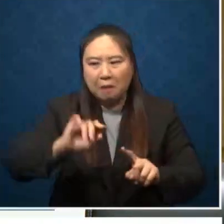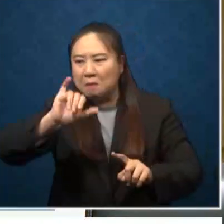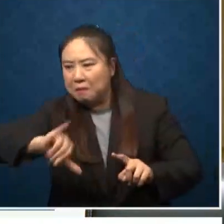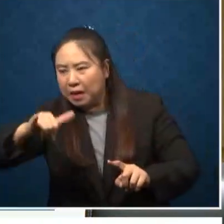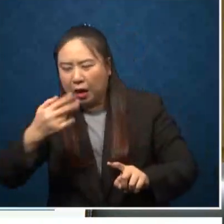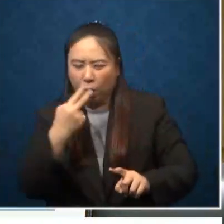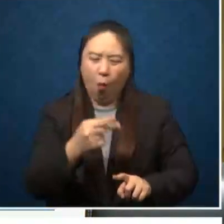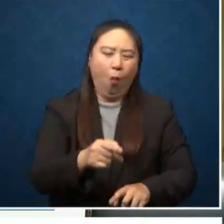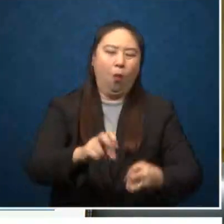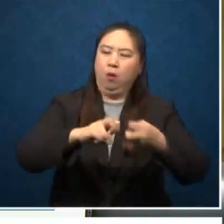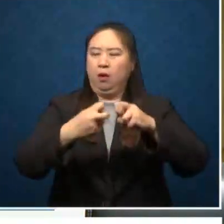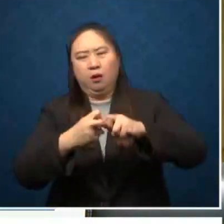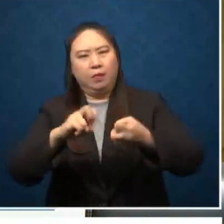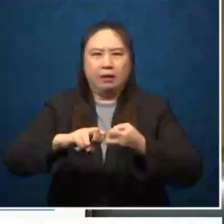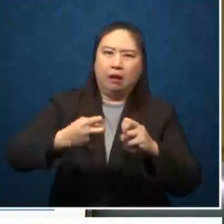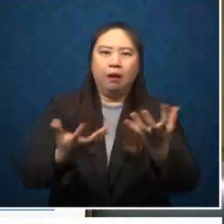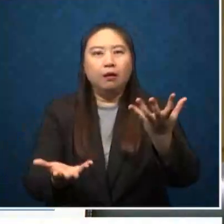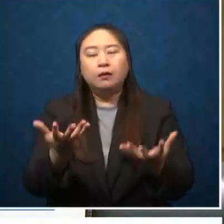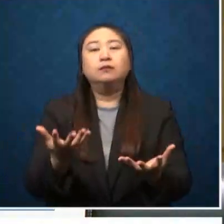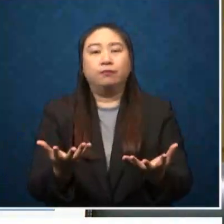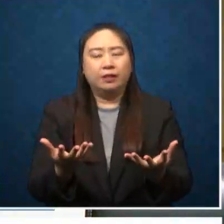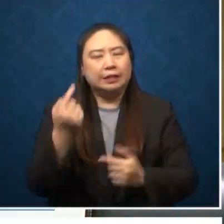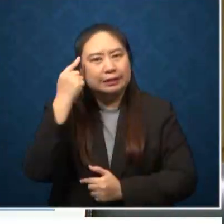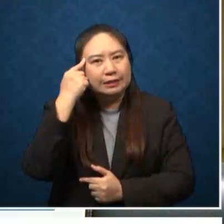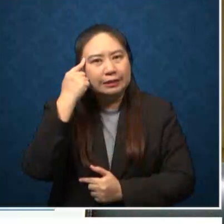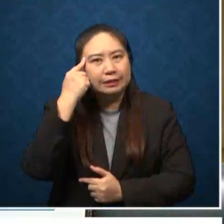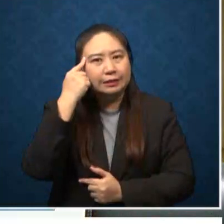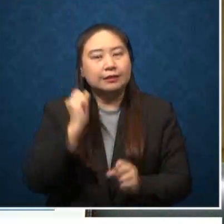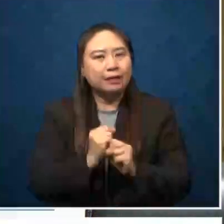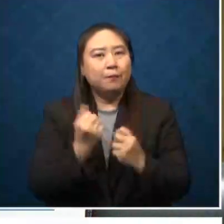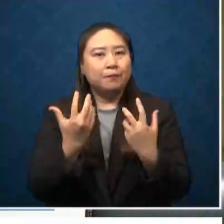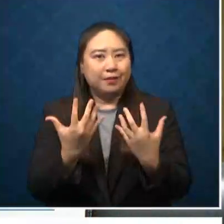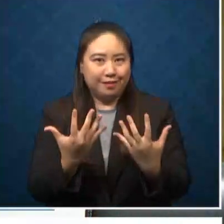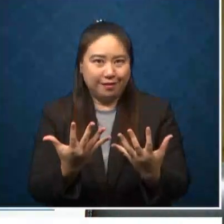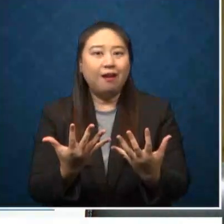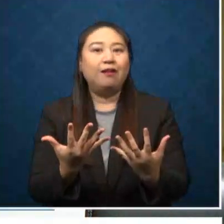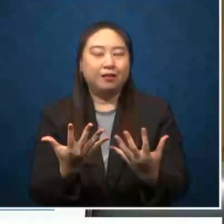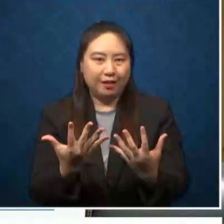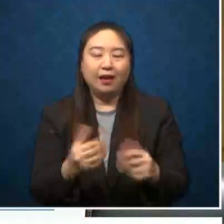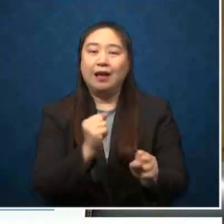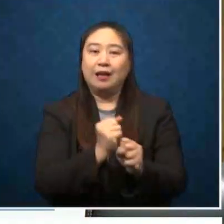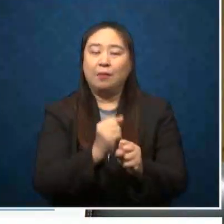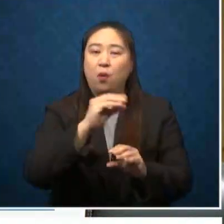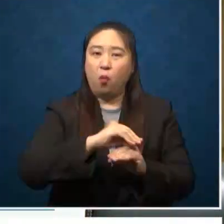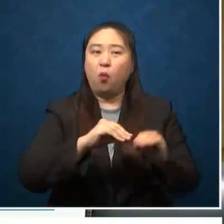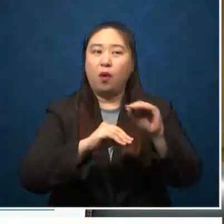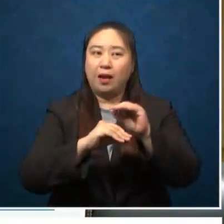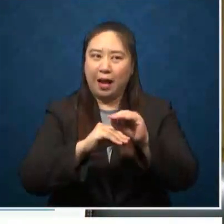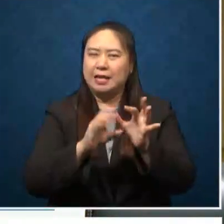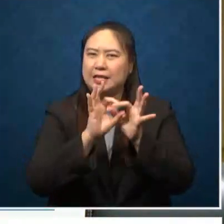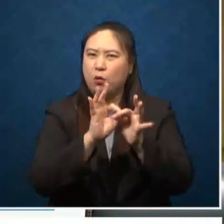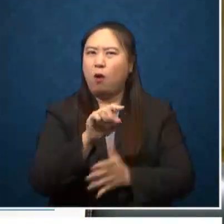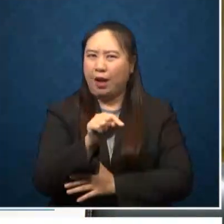ครองต้องดูแลมากเหมือนจะต้องทำอย่างไรให้มีการดำเนินการในโครงการที่เกี่ยวข้องการ